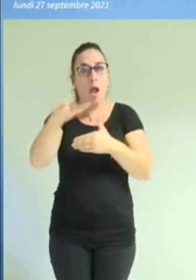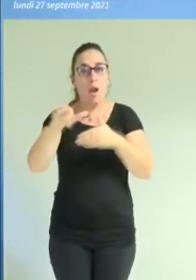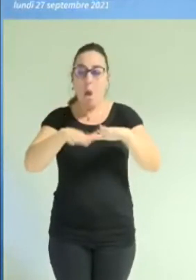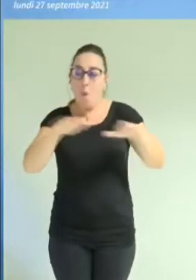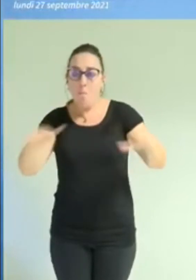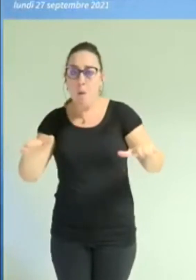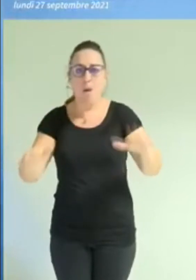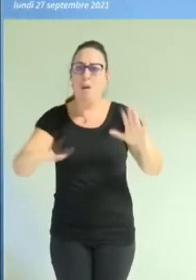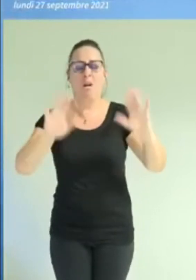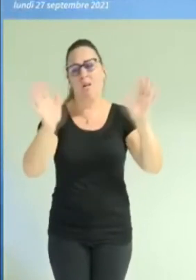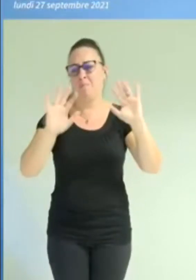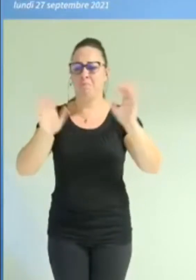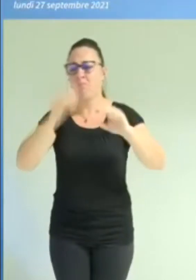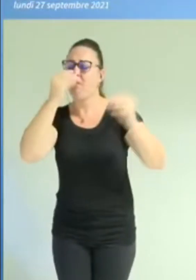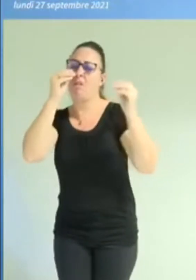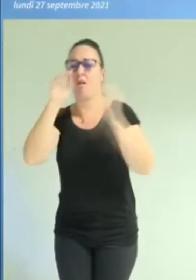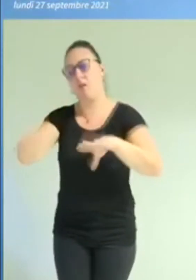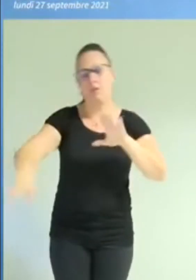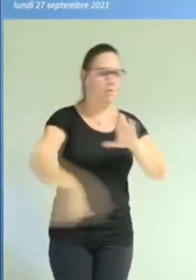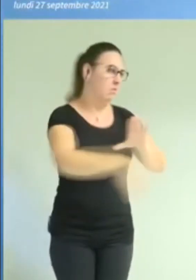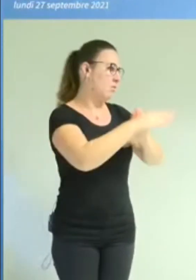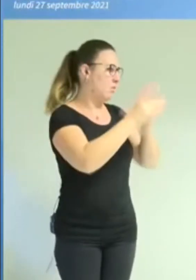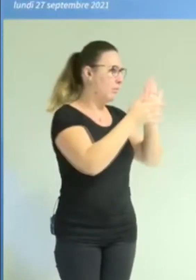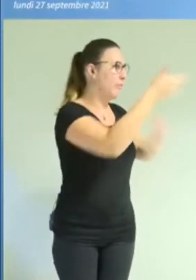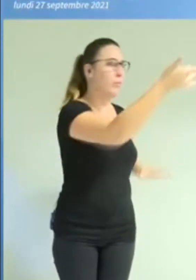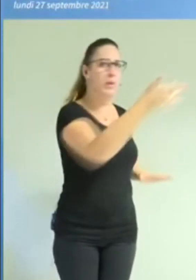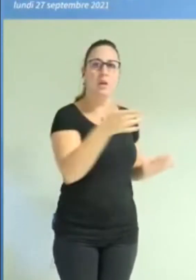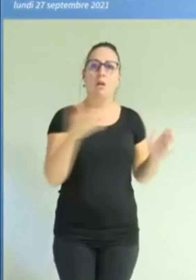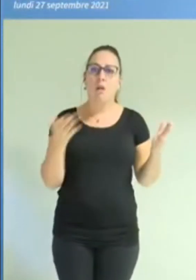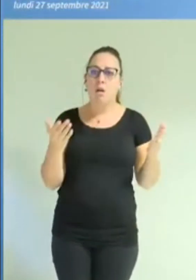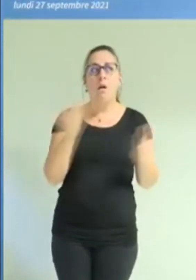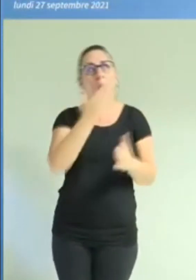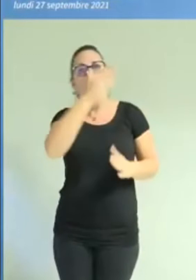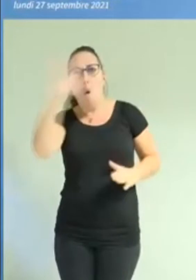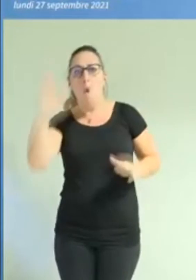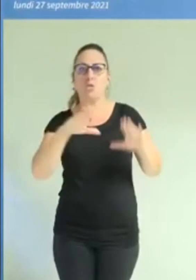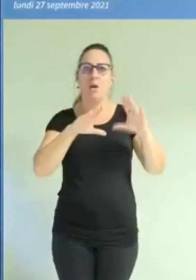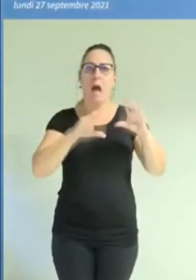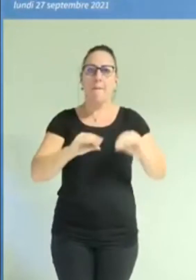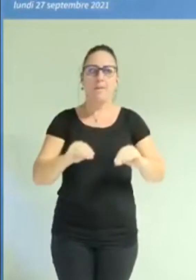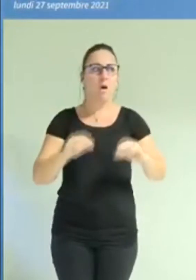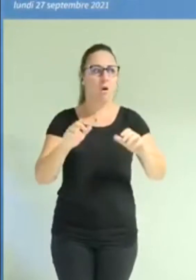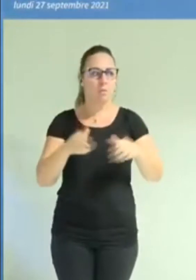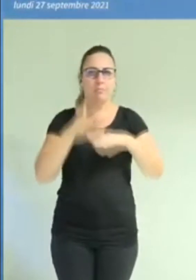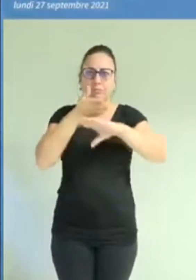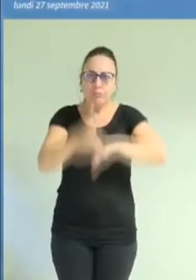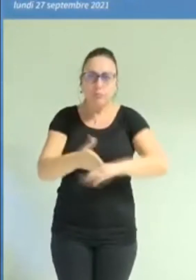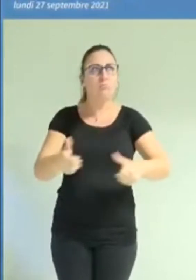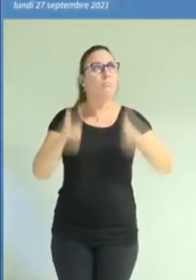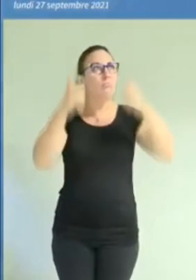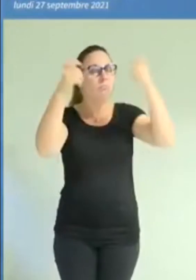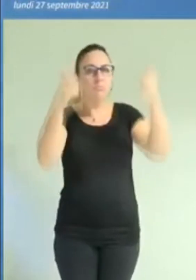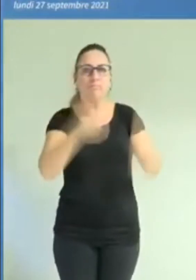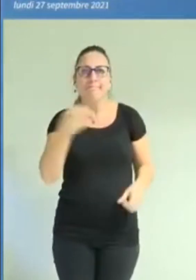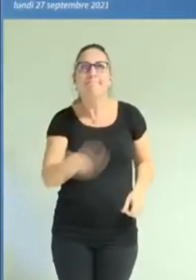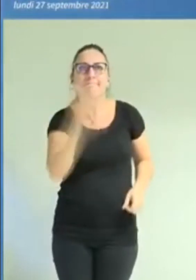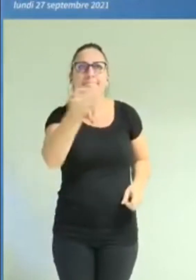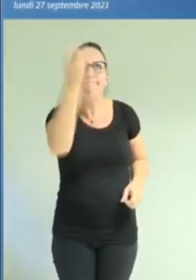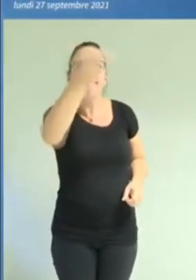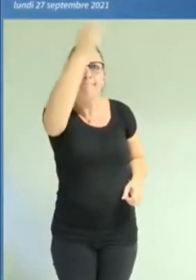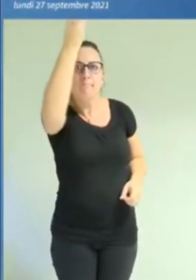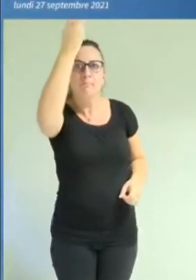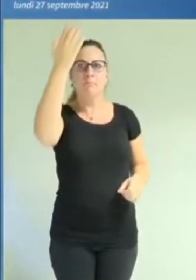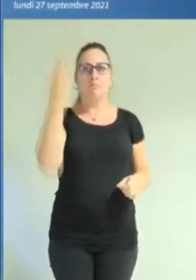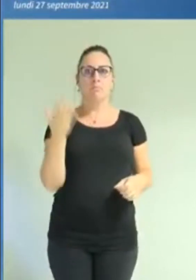meubles, pour quitter son logement. Les autres habitants qui rentrent dans leurs appartements et qui montent dans les immeubles,